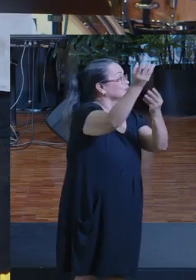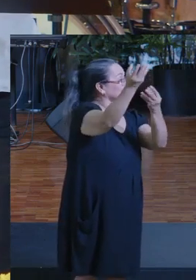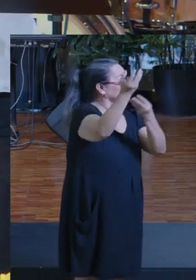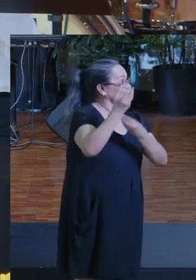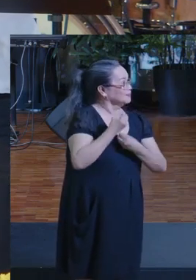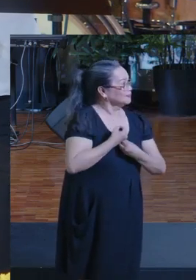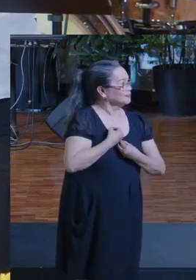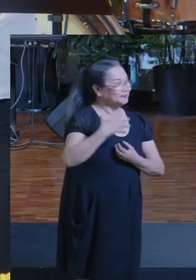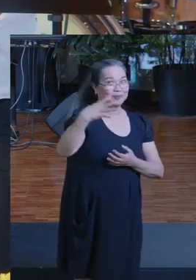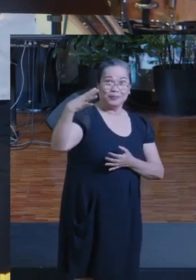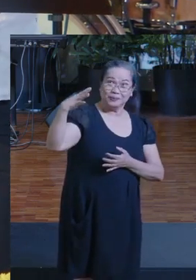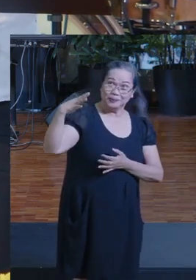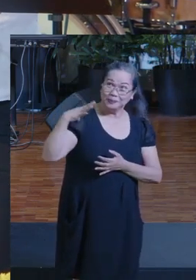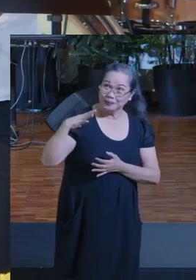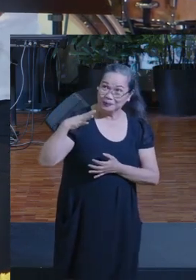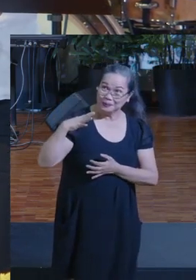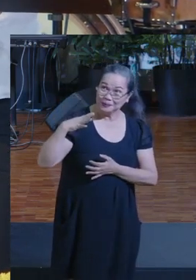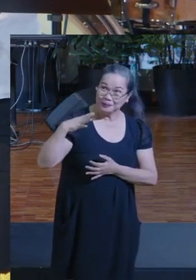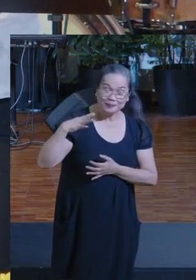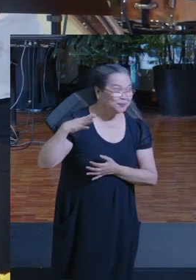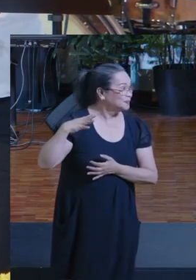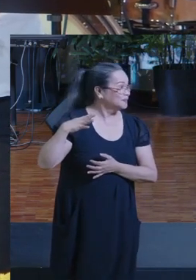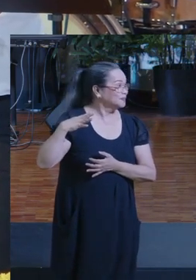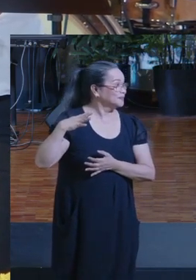at hintayin ito.